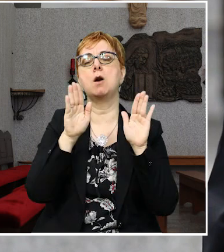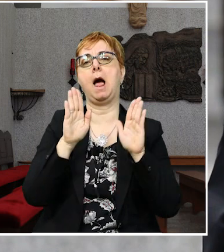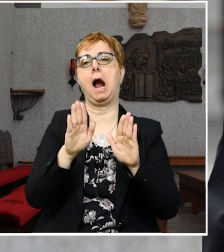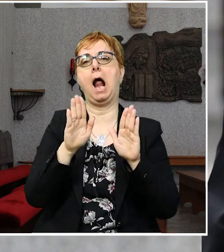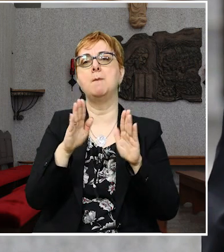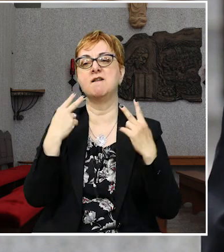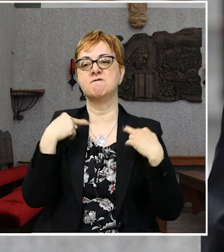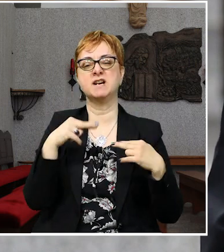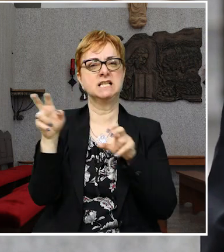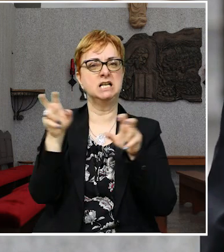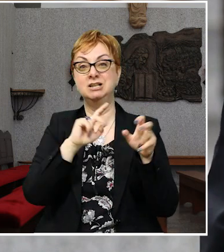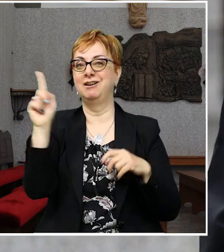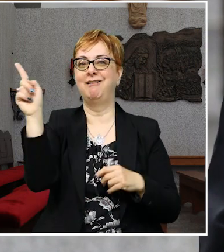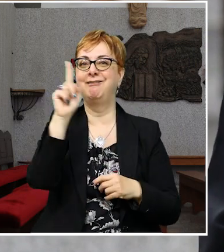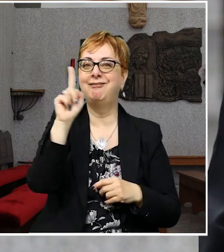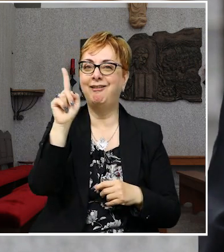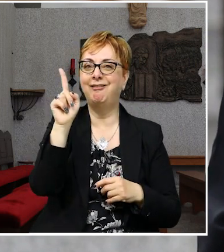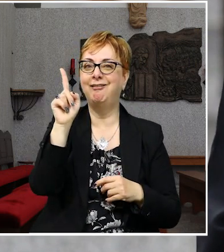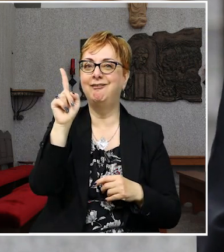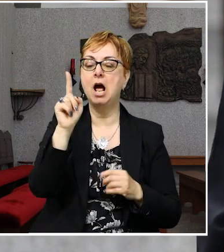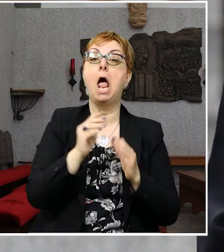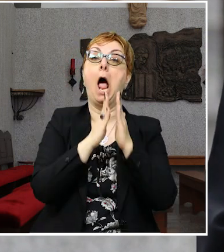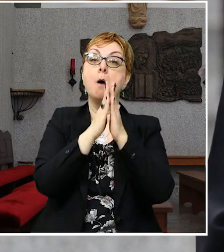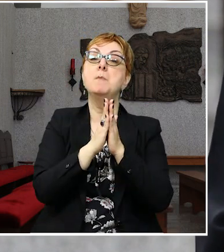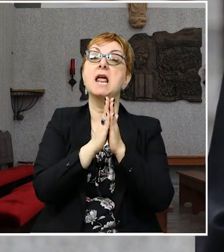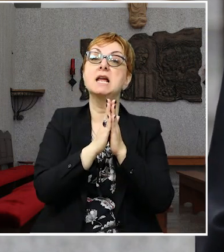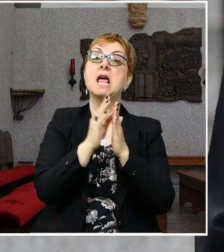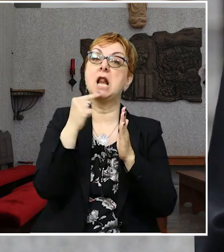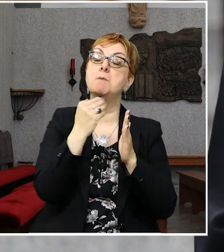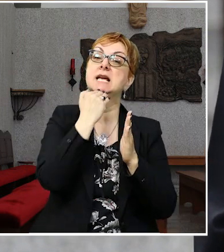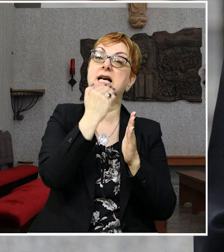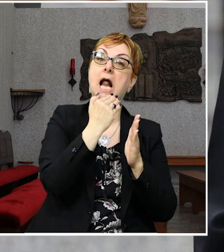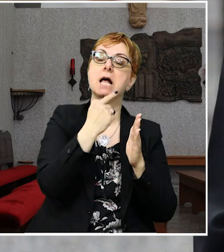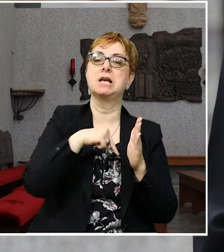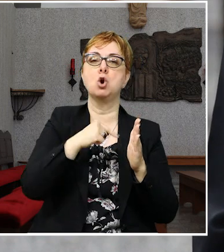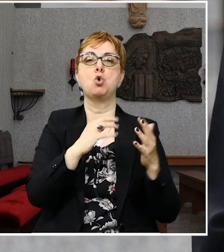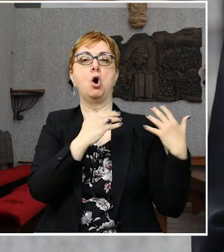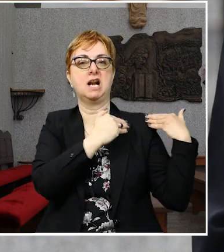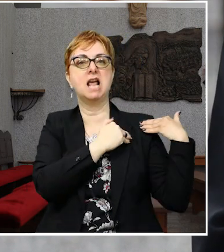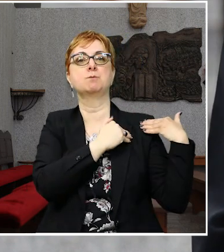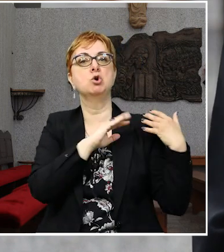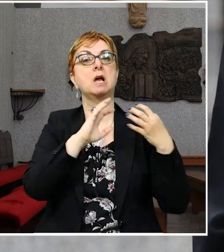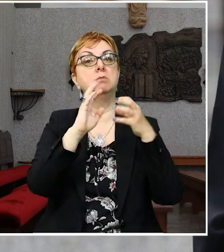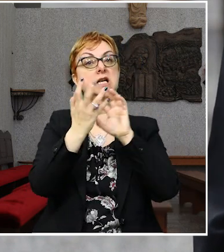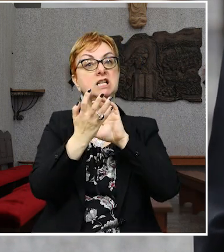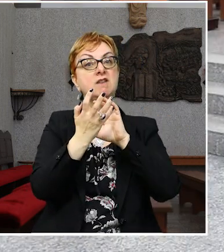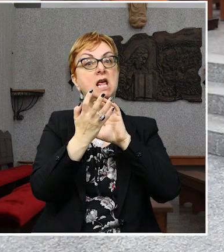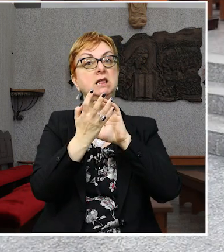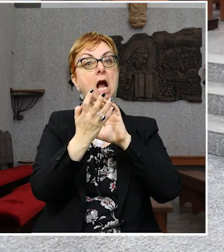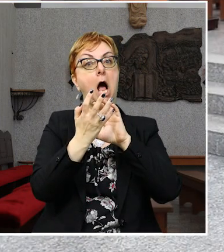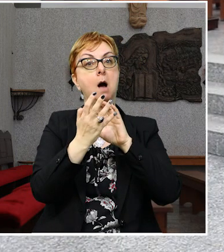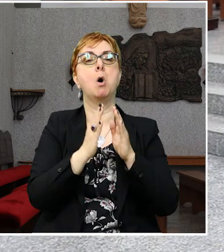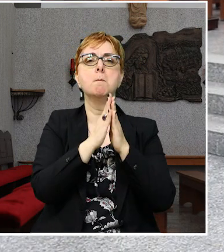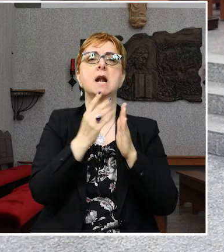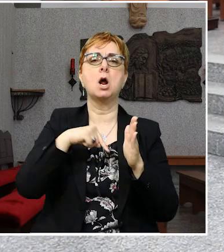le ansietà della vita, ma la preghiera ci rende responsabili. La preghiera